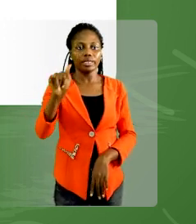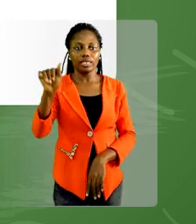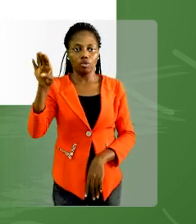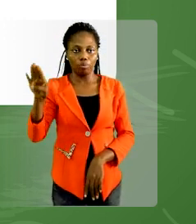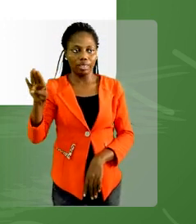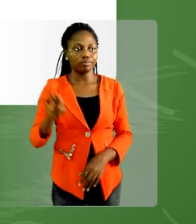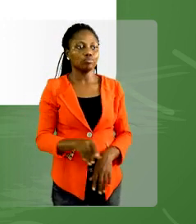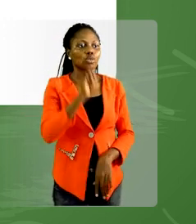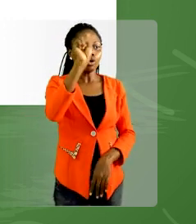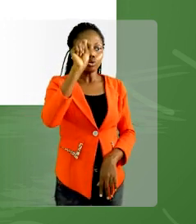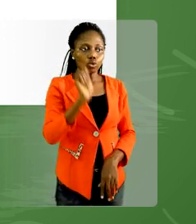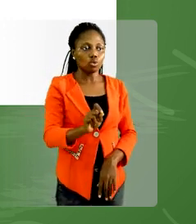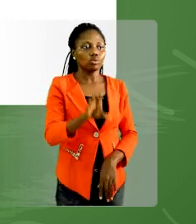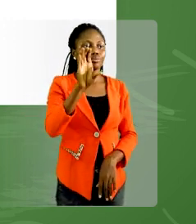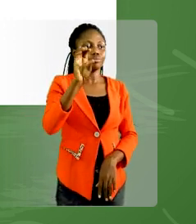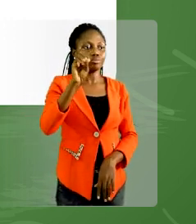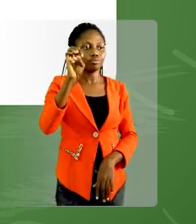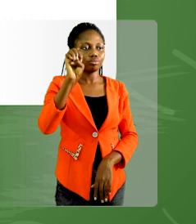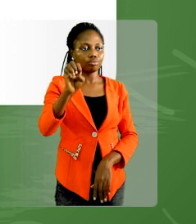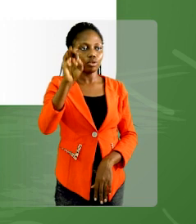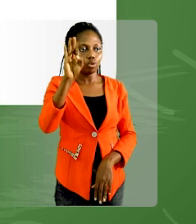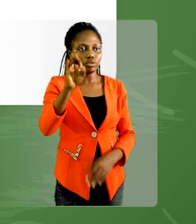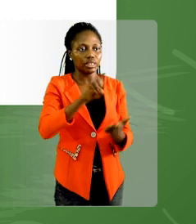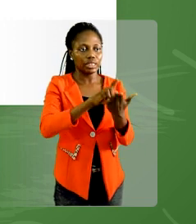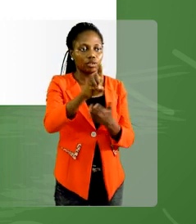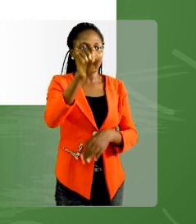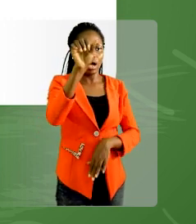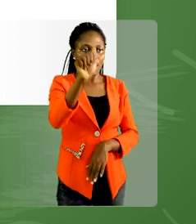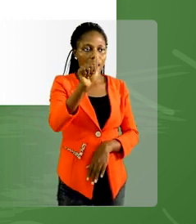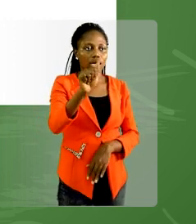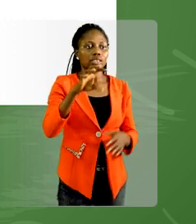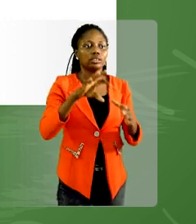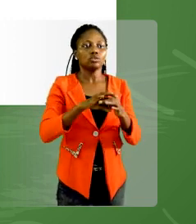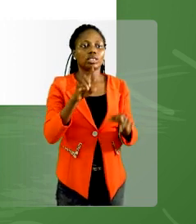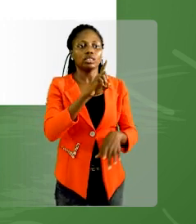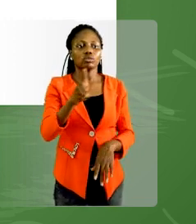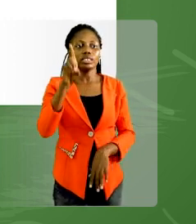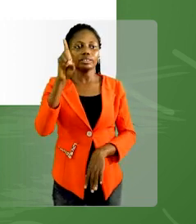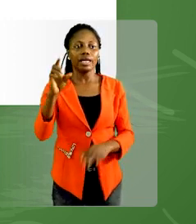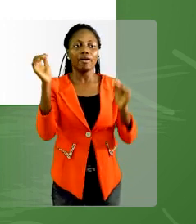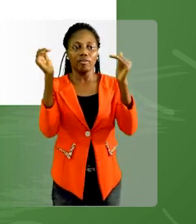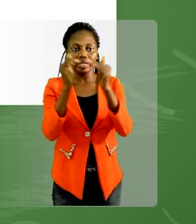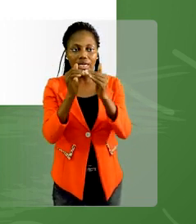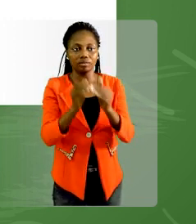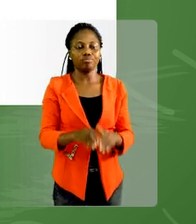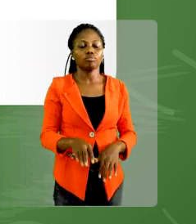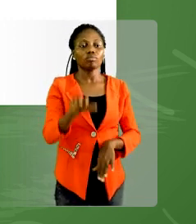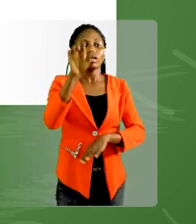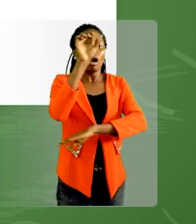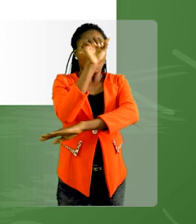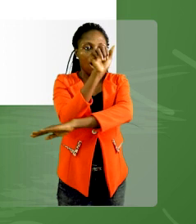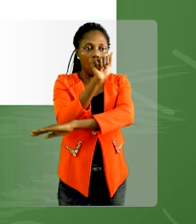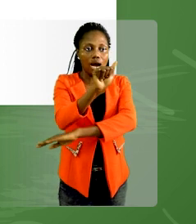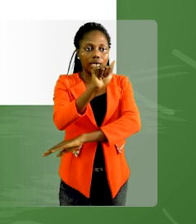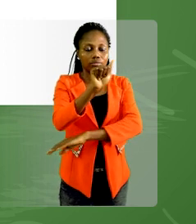le coefficient directeur A de la droite D est donné par la formule A égale